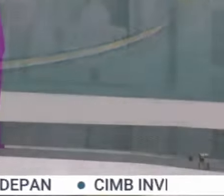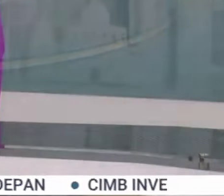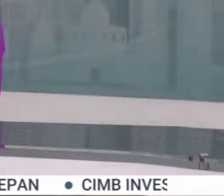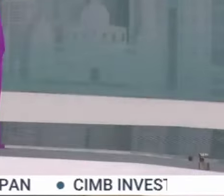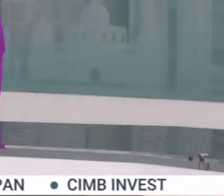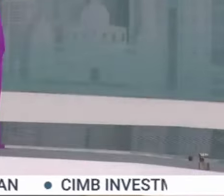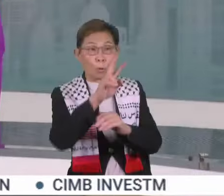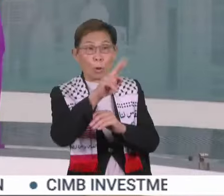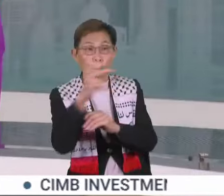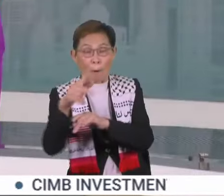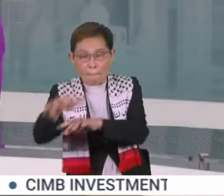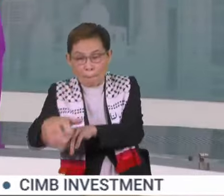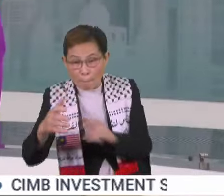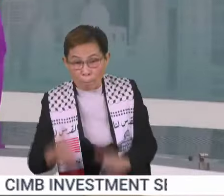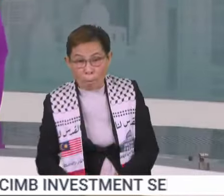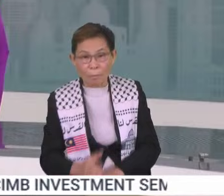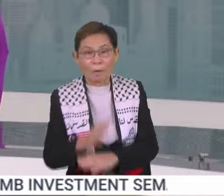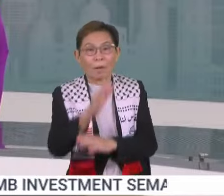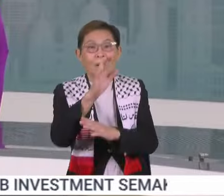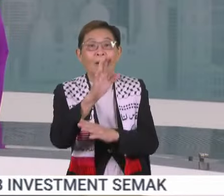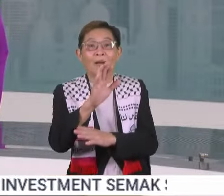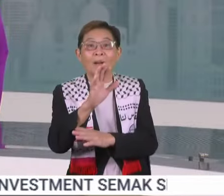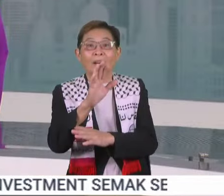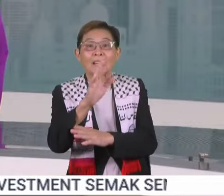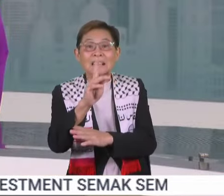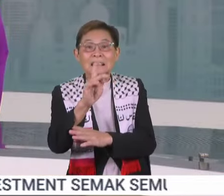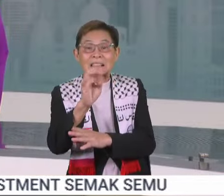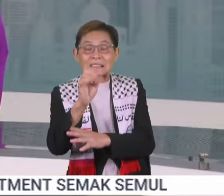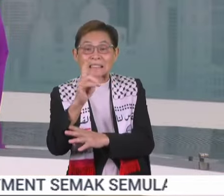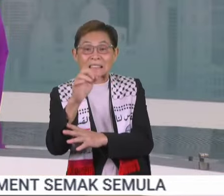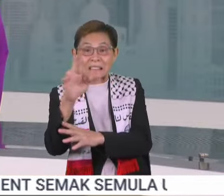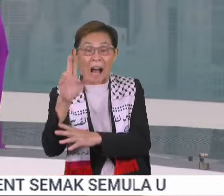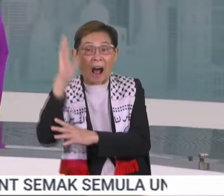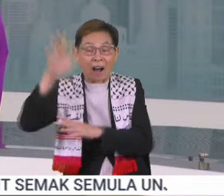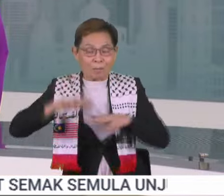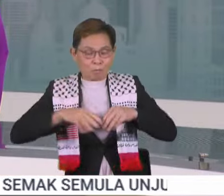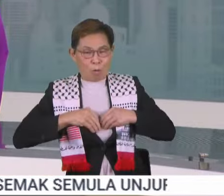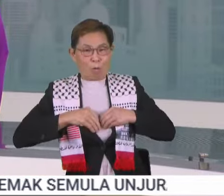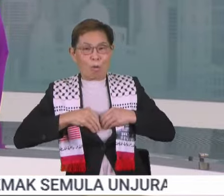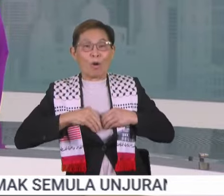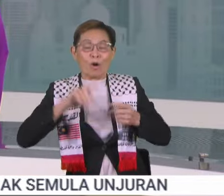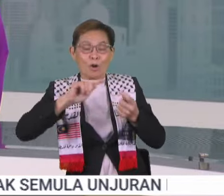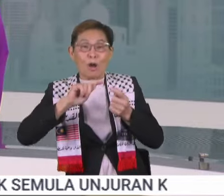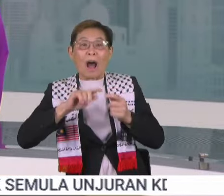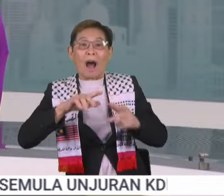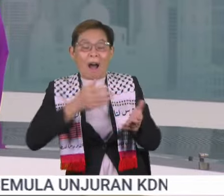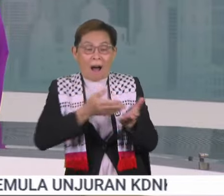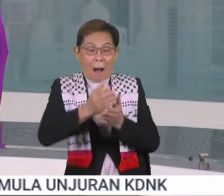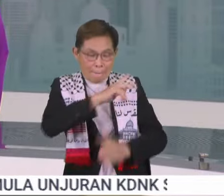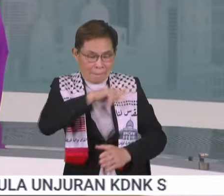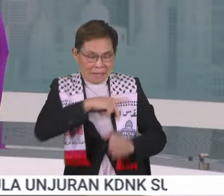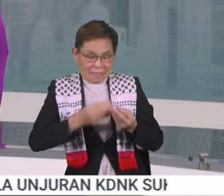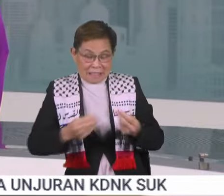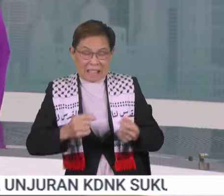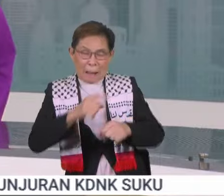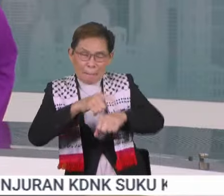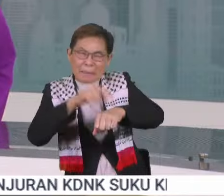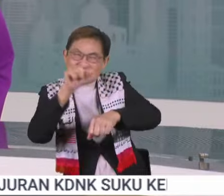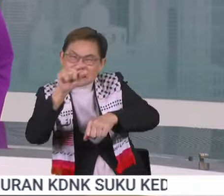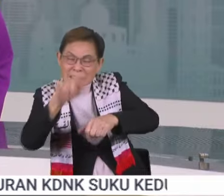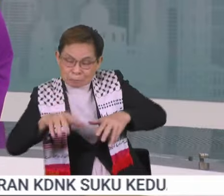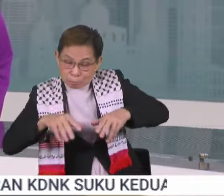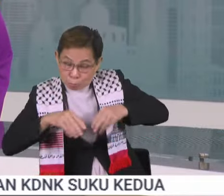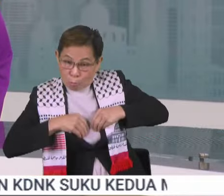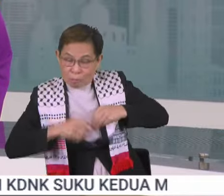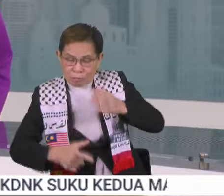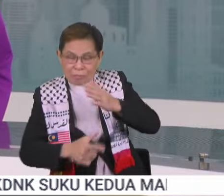Lebih 2,000 peneroka rancangan kemajuan tanah kesedar akan menerima hak milik tanah dalam masa terdekat.